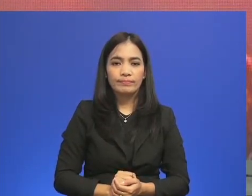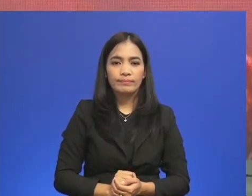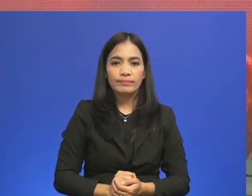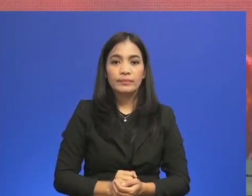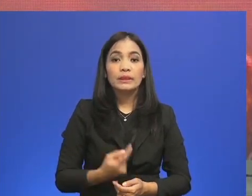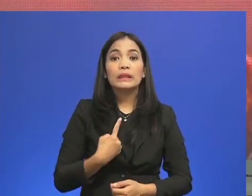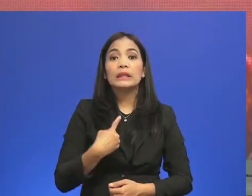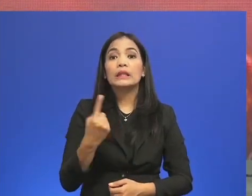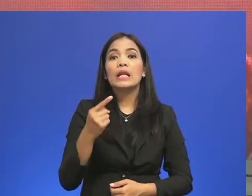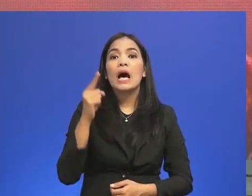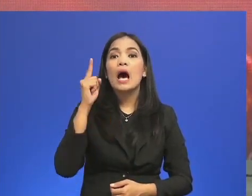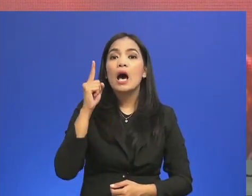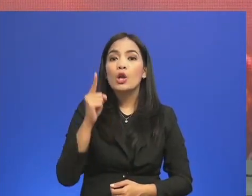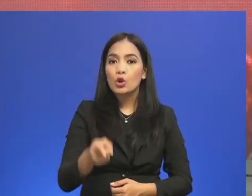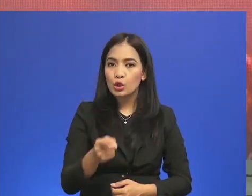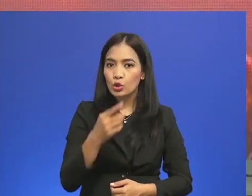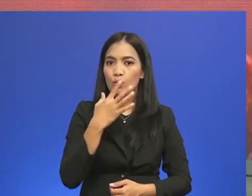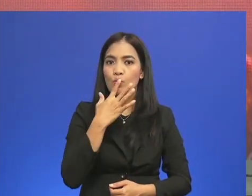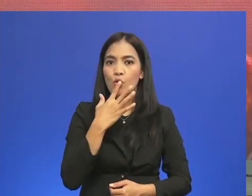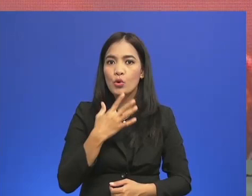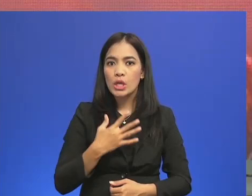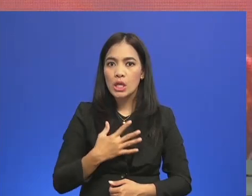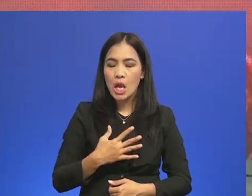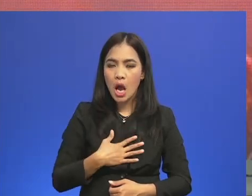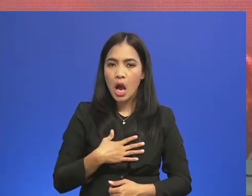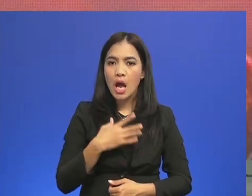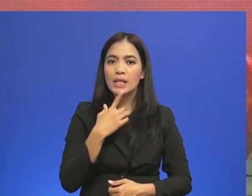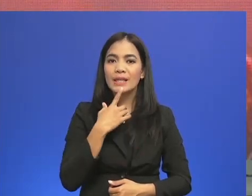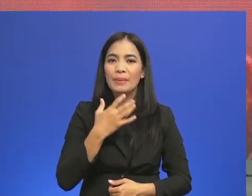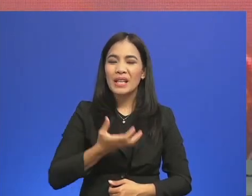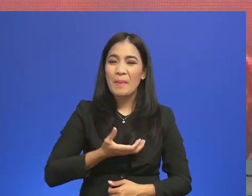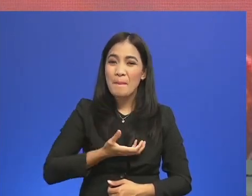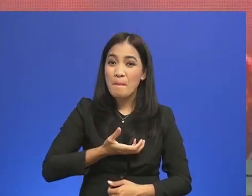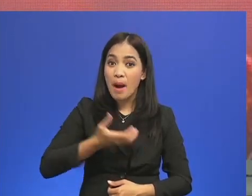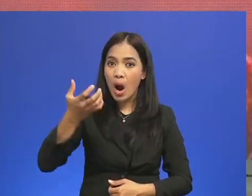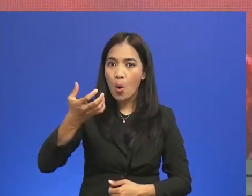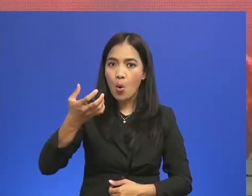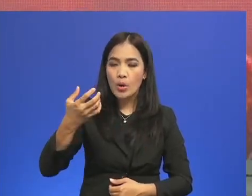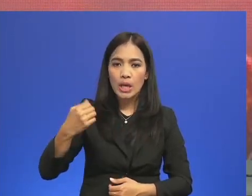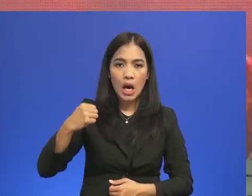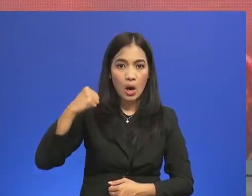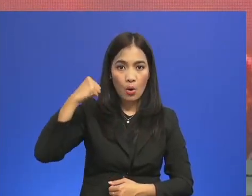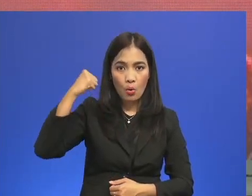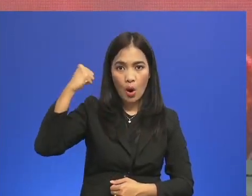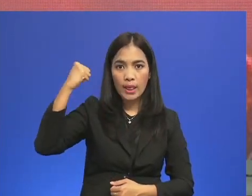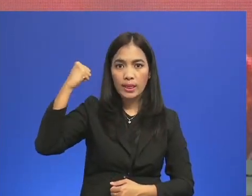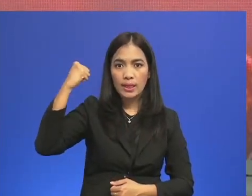kita harus memiliki ambisi yang kuat